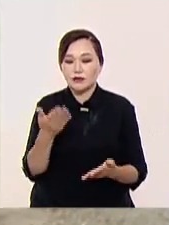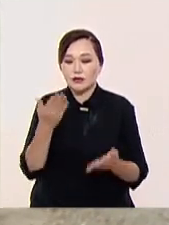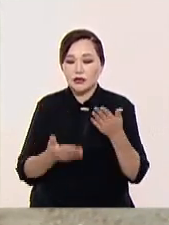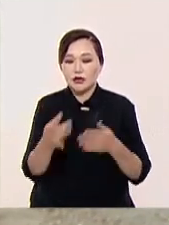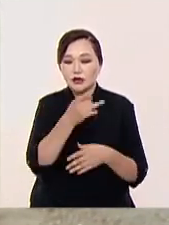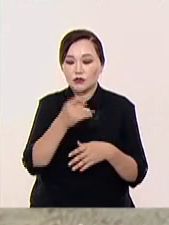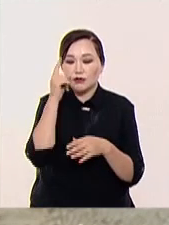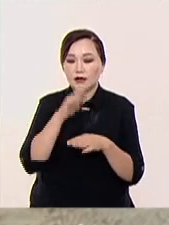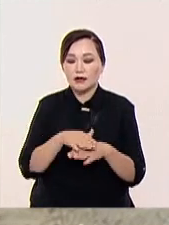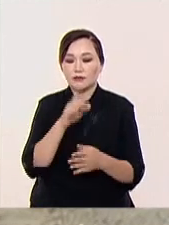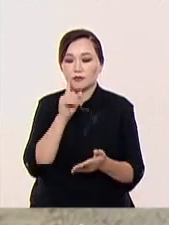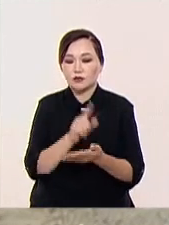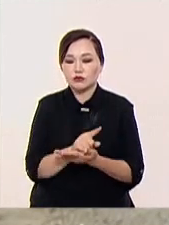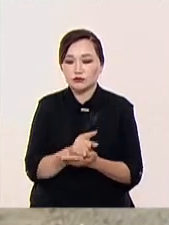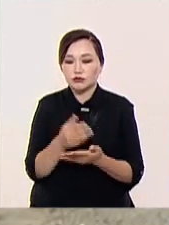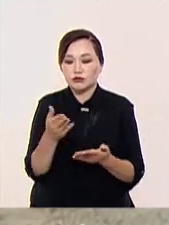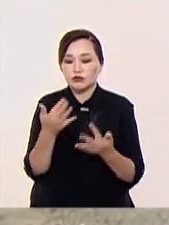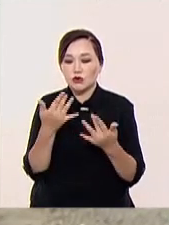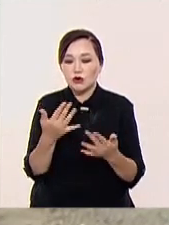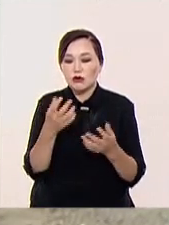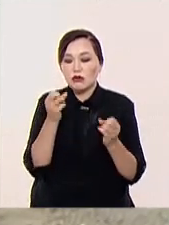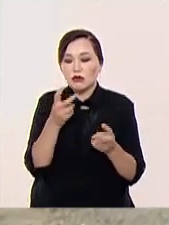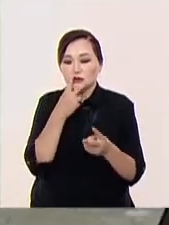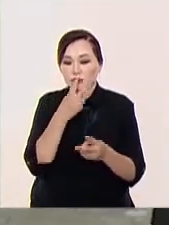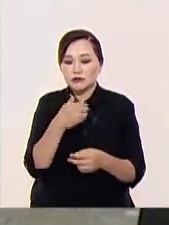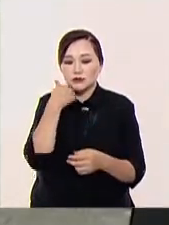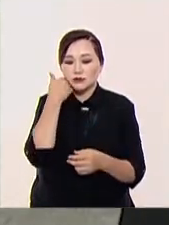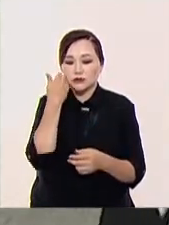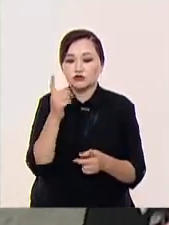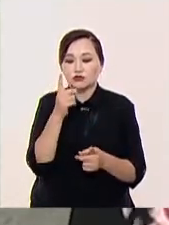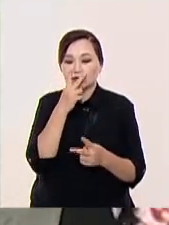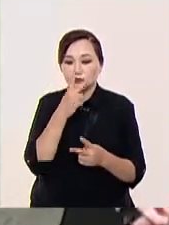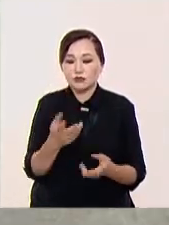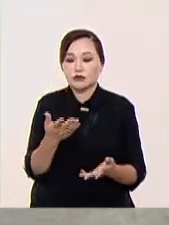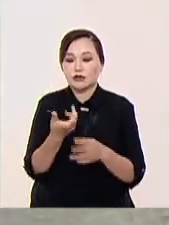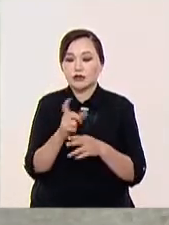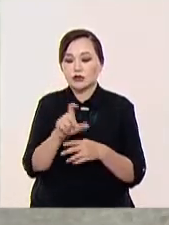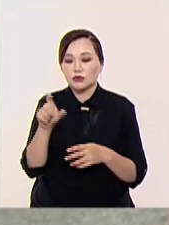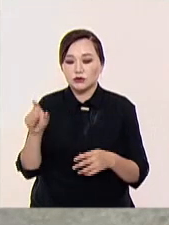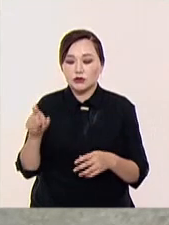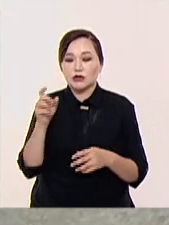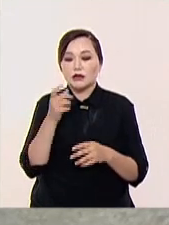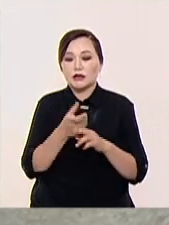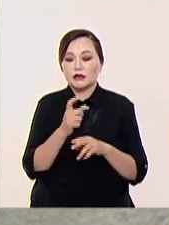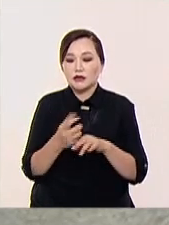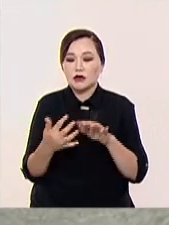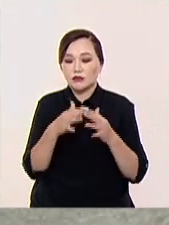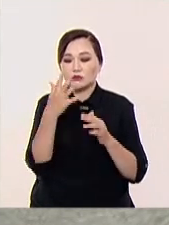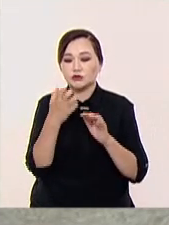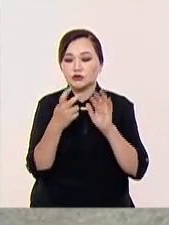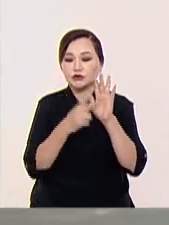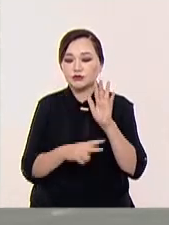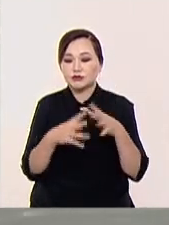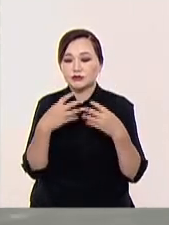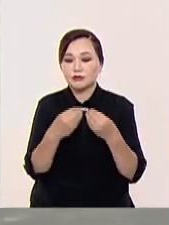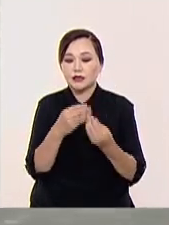район әкімшіліктері қалай қарап отыр, ұят емес пе? Не қарап отыр ол кісілер? Бұл ауылда 570 түтін бар. Күн